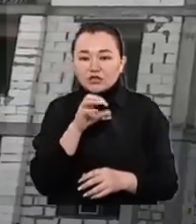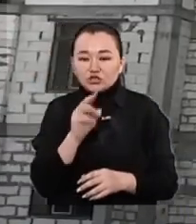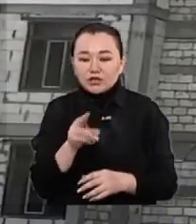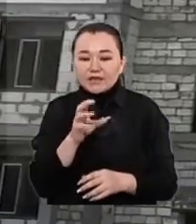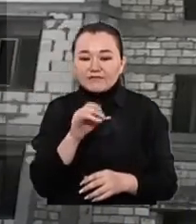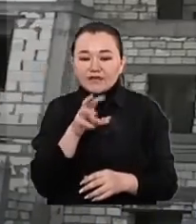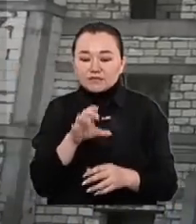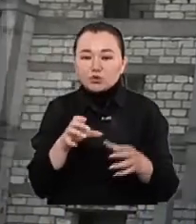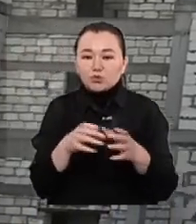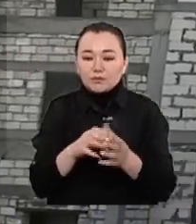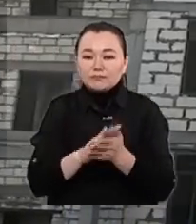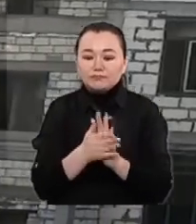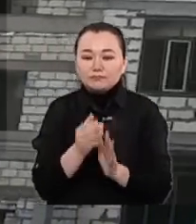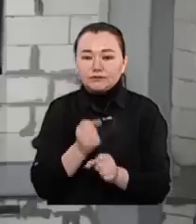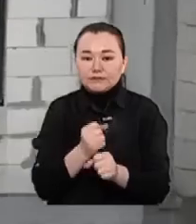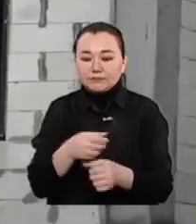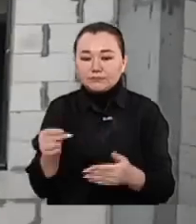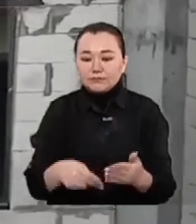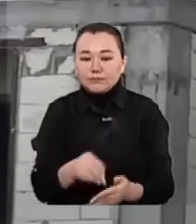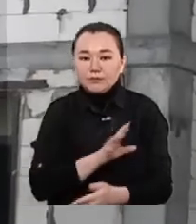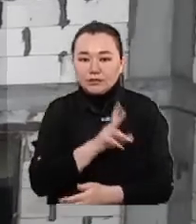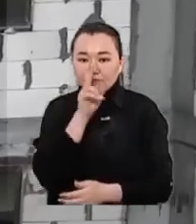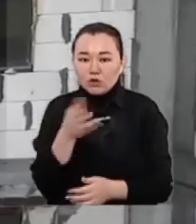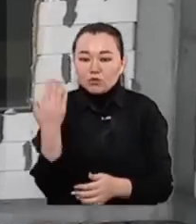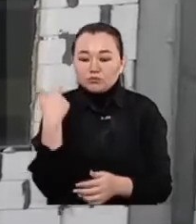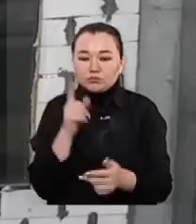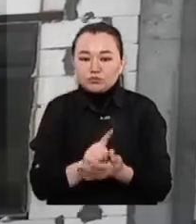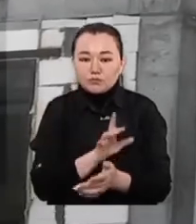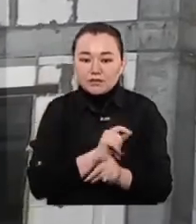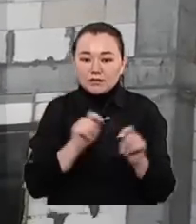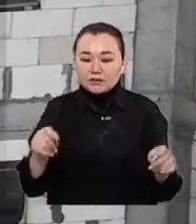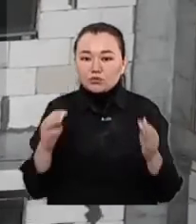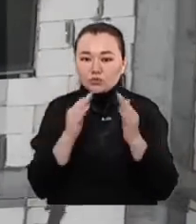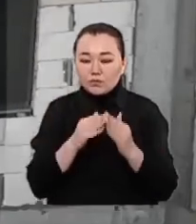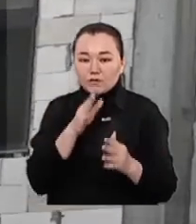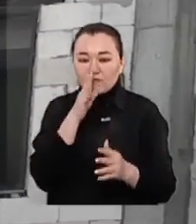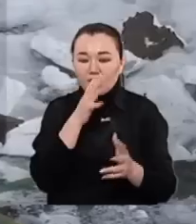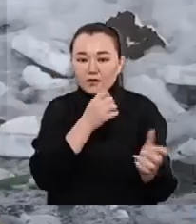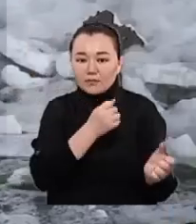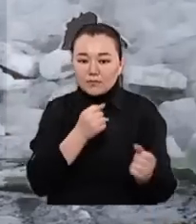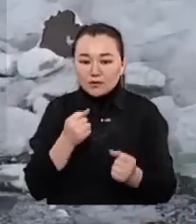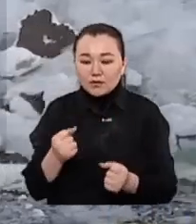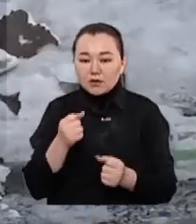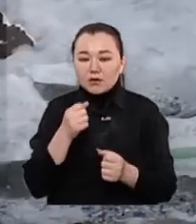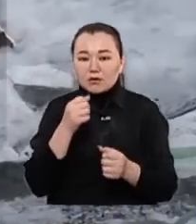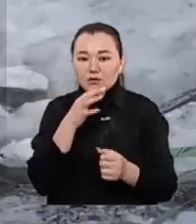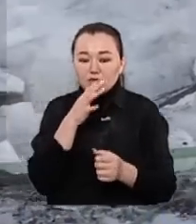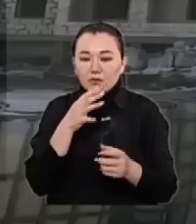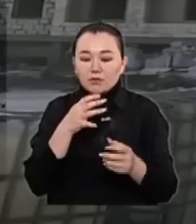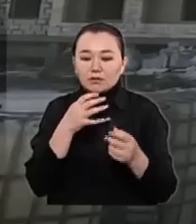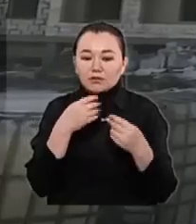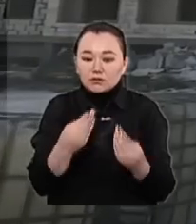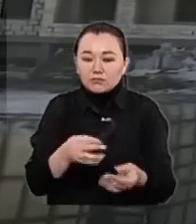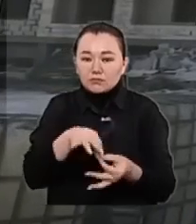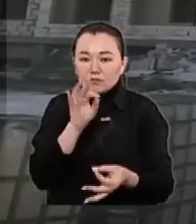компаниясымен келісім шарт жасасқандарын айтады. Сөйтіп, 2 жыл бұрын аяқталу тиіс тұрғын үй кешені мерзімді уақытта пайдалануға берілмеді деп отыр.